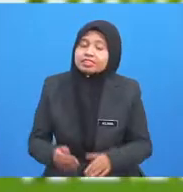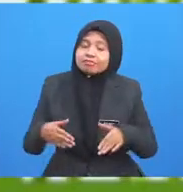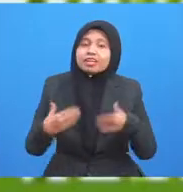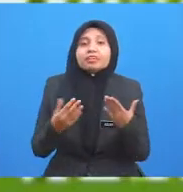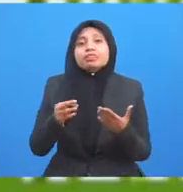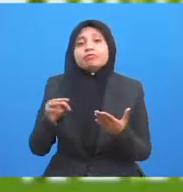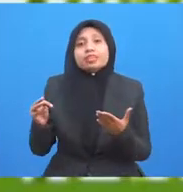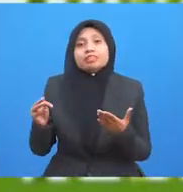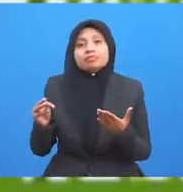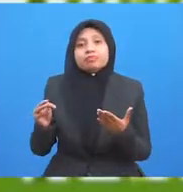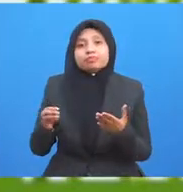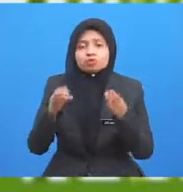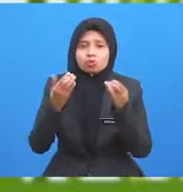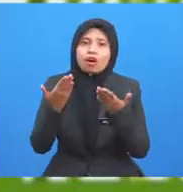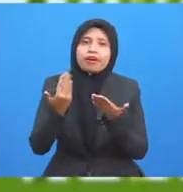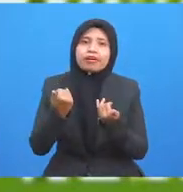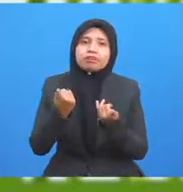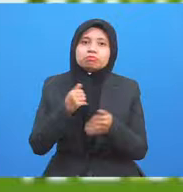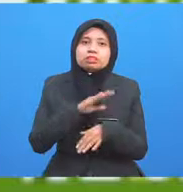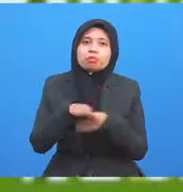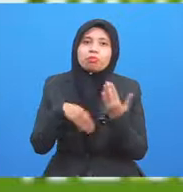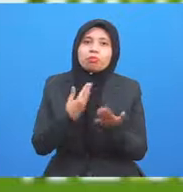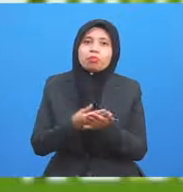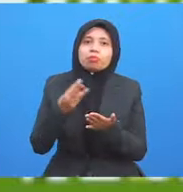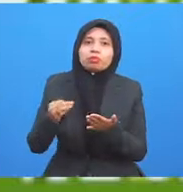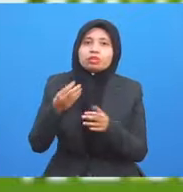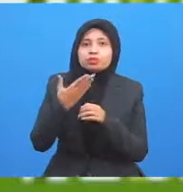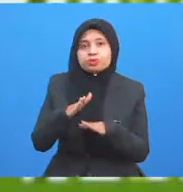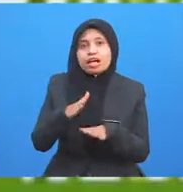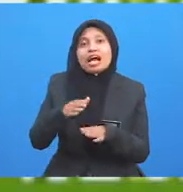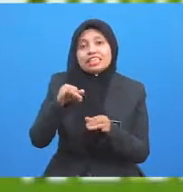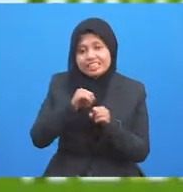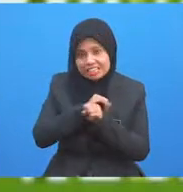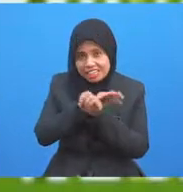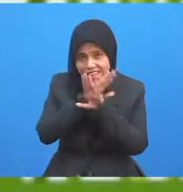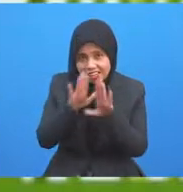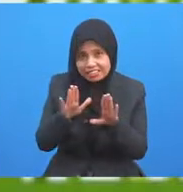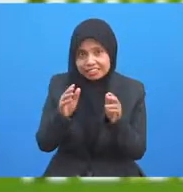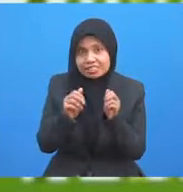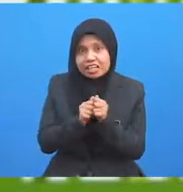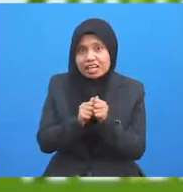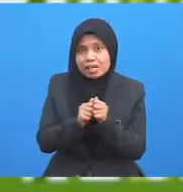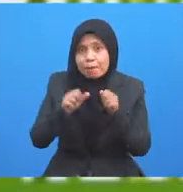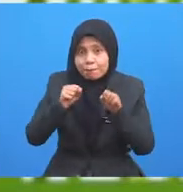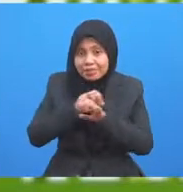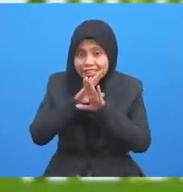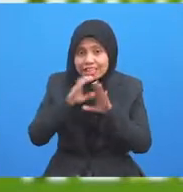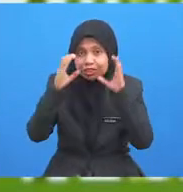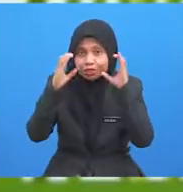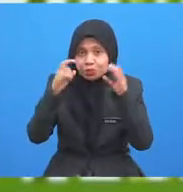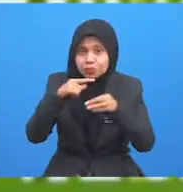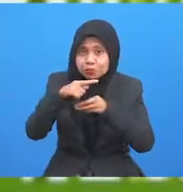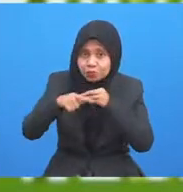Bagaimana murid-murid? Cikgu harap murid-murid sudah lebih jelas dengan penerangan cikgu tadi